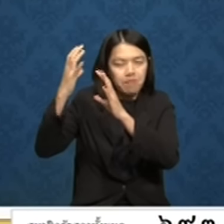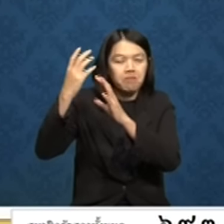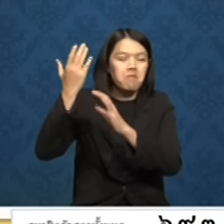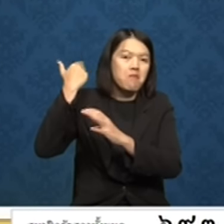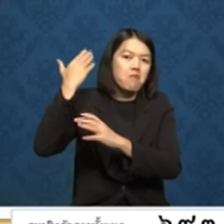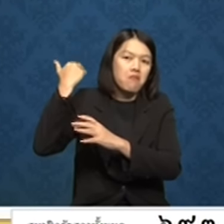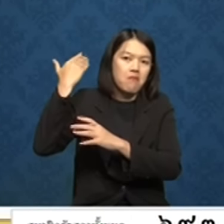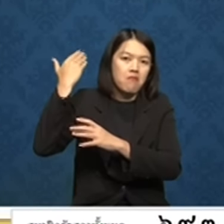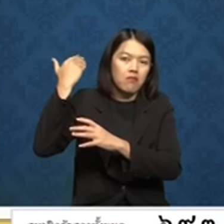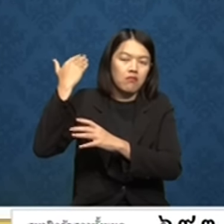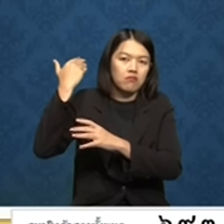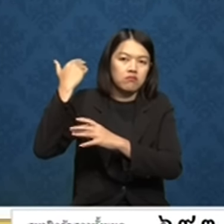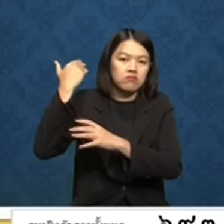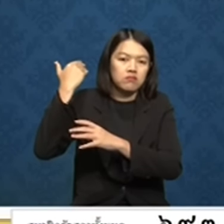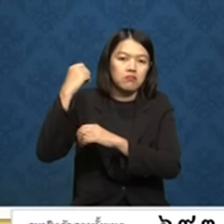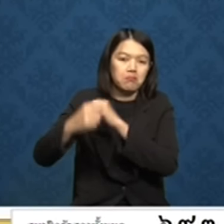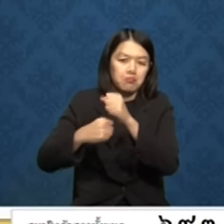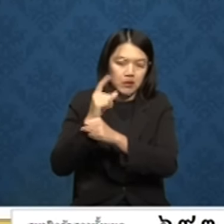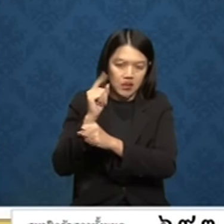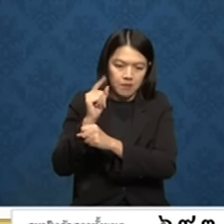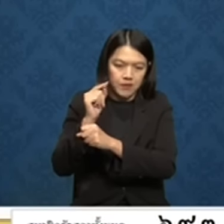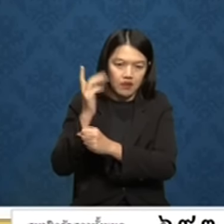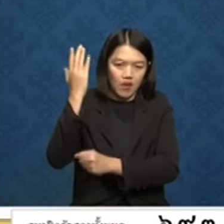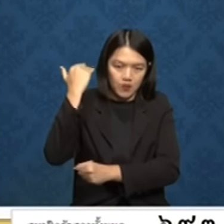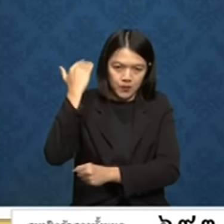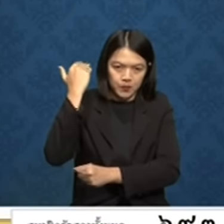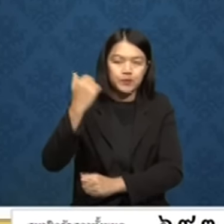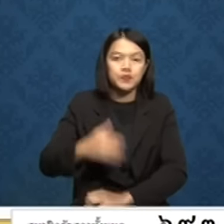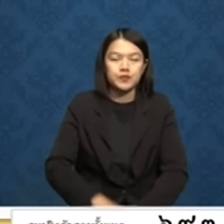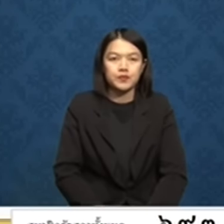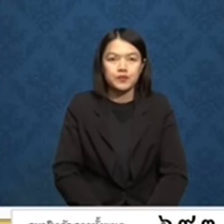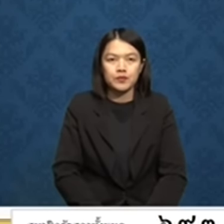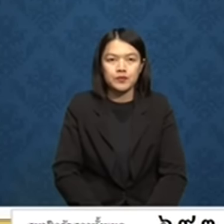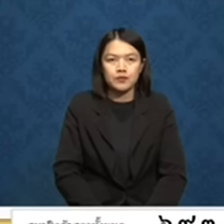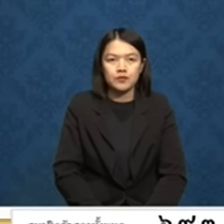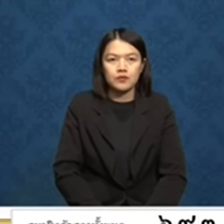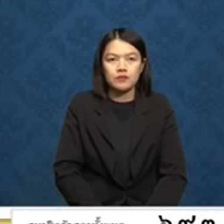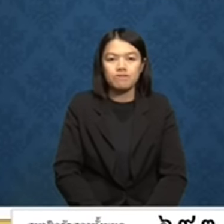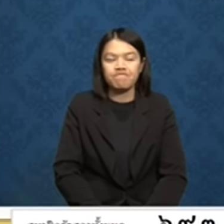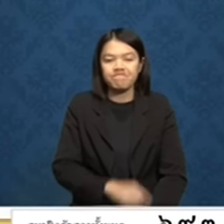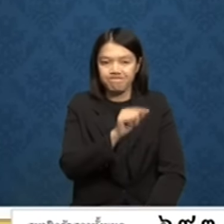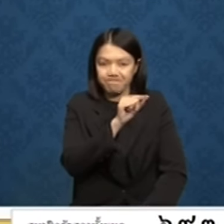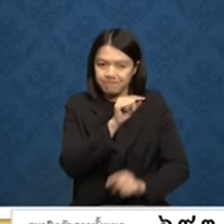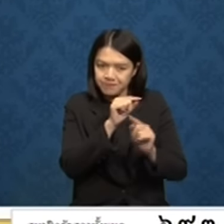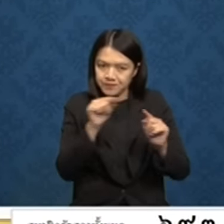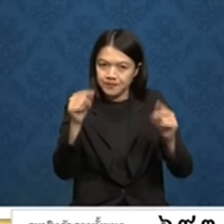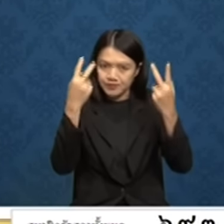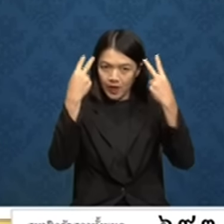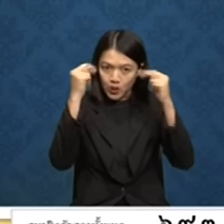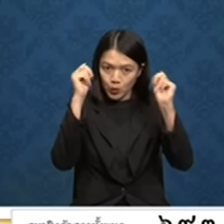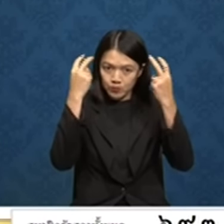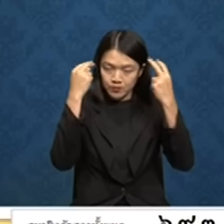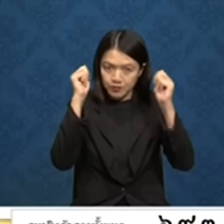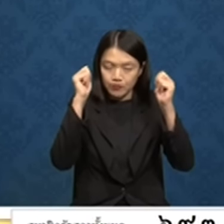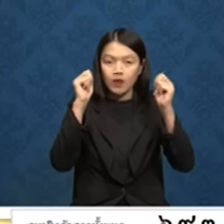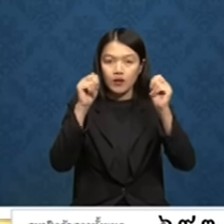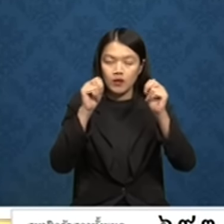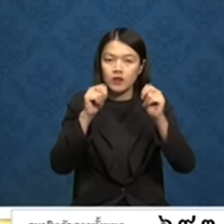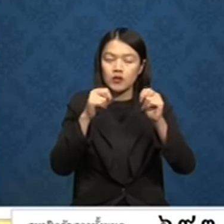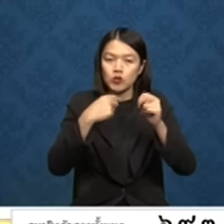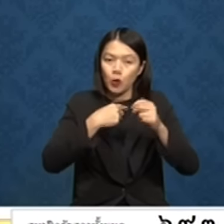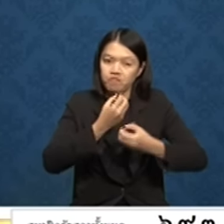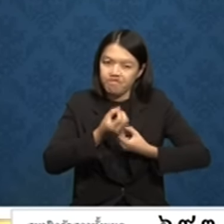นเมื่อ20ปีที่ผ่านมานะครับเพราะฉะนั้นนี้เรื่องนี้จึงเป็นต้องขีดเส้นใต้ครับว่าท่านนายกรัฐมนตรีต้องให้ความใส่ใ